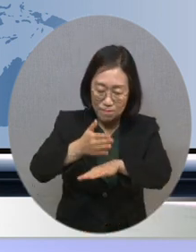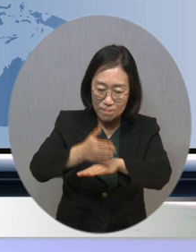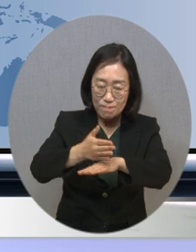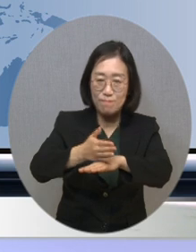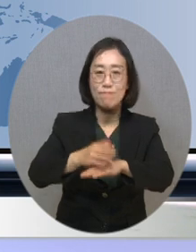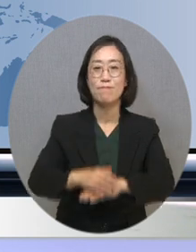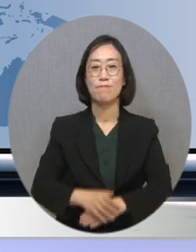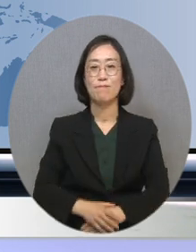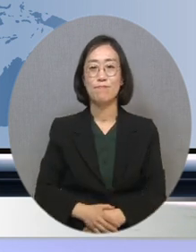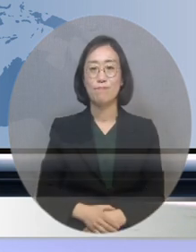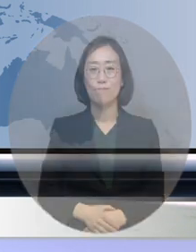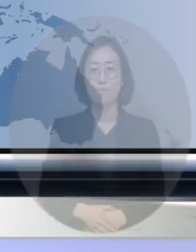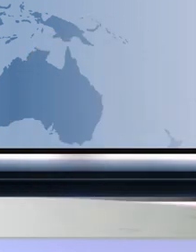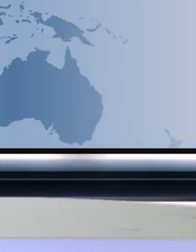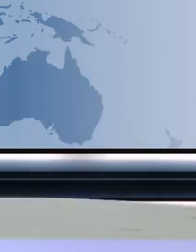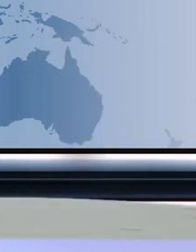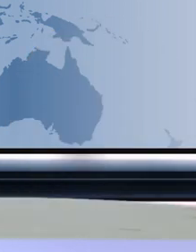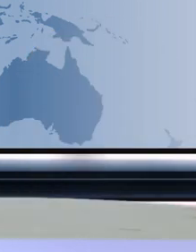여러분